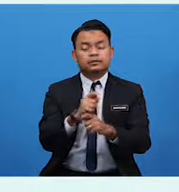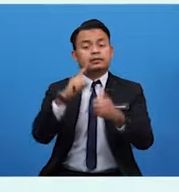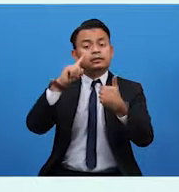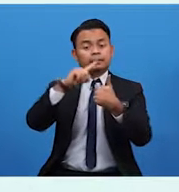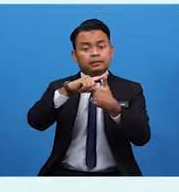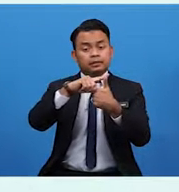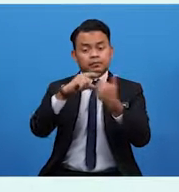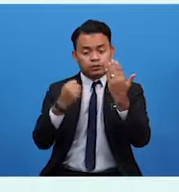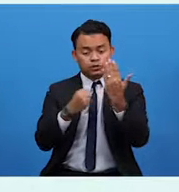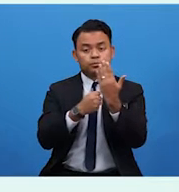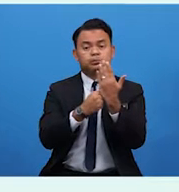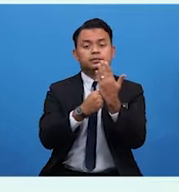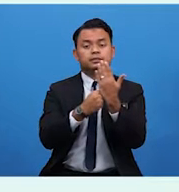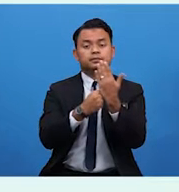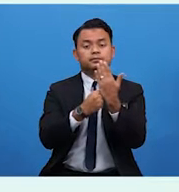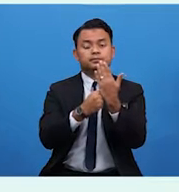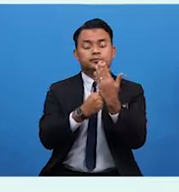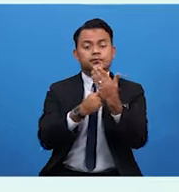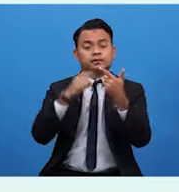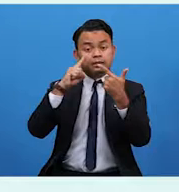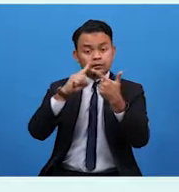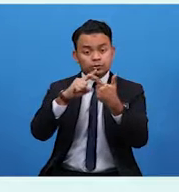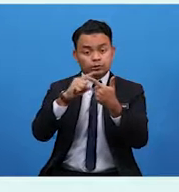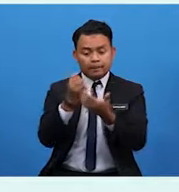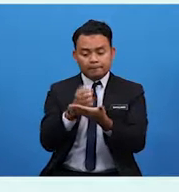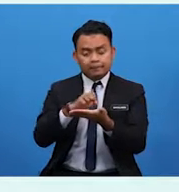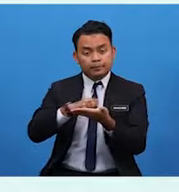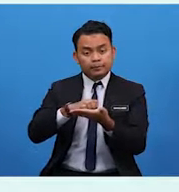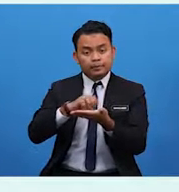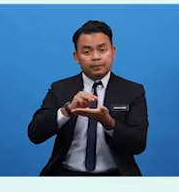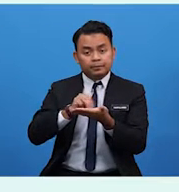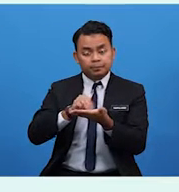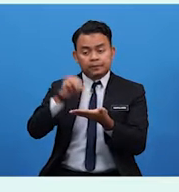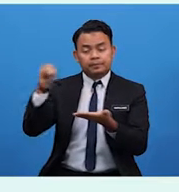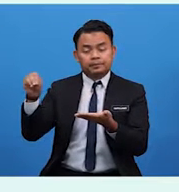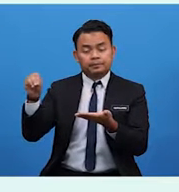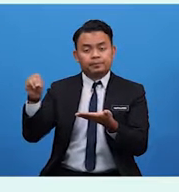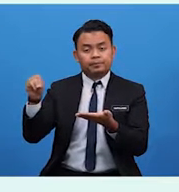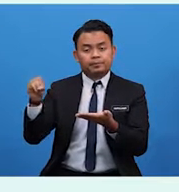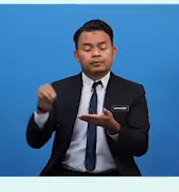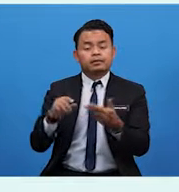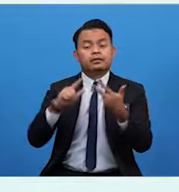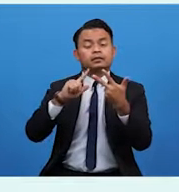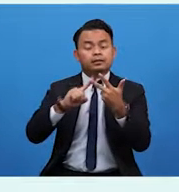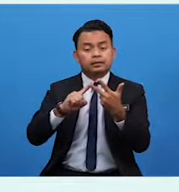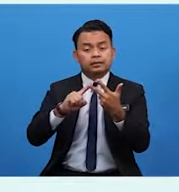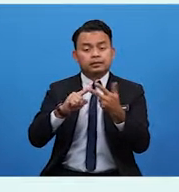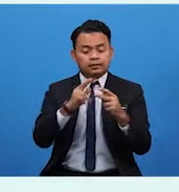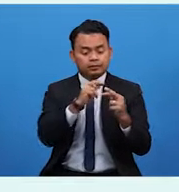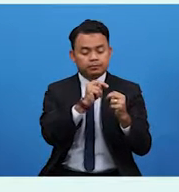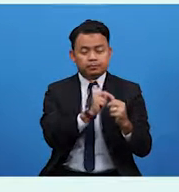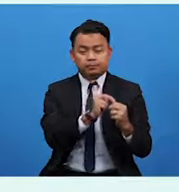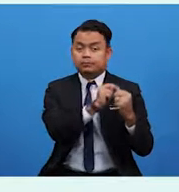Elemen yang kedua ialah medium. Dan seterusnya, beban dan yang terakhir adalah